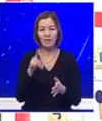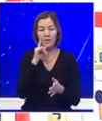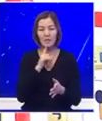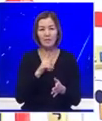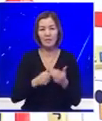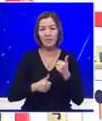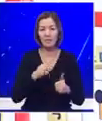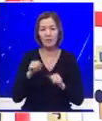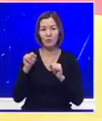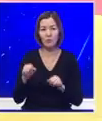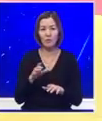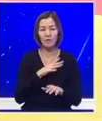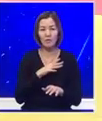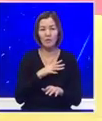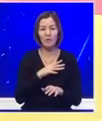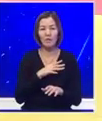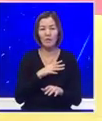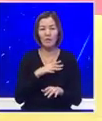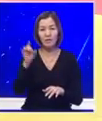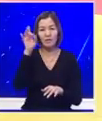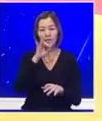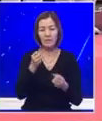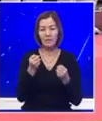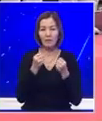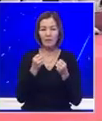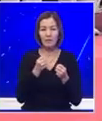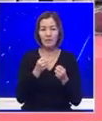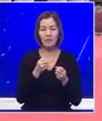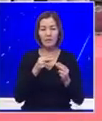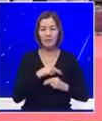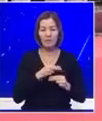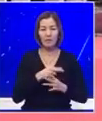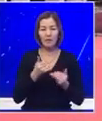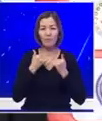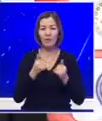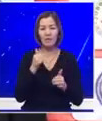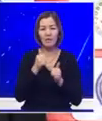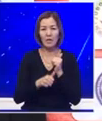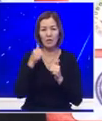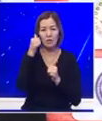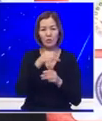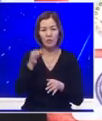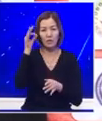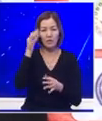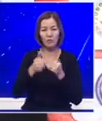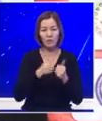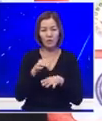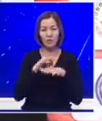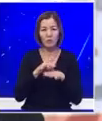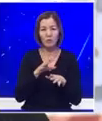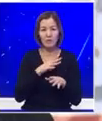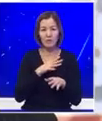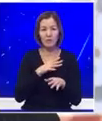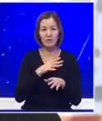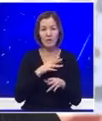намысын әлемдік аренада лайықты қорғай білді. Таңқты бапкердің еңбегін бағалаған жерлестері жылда еске алу жарысын ұйымдастырып, дәстүрге